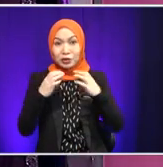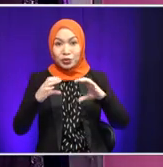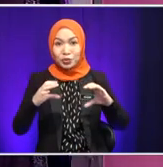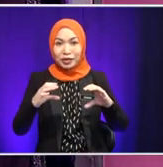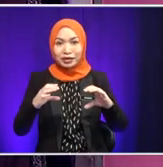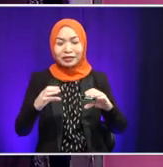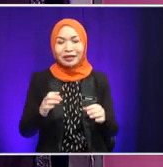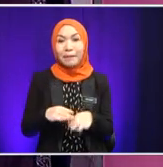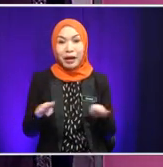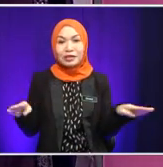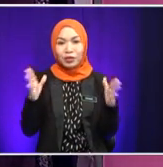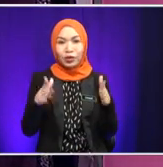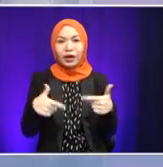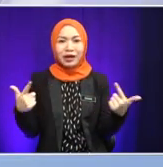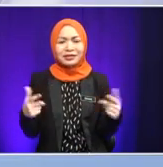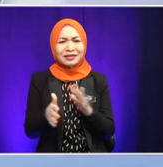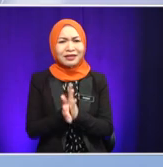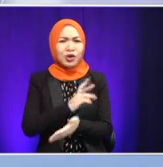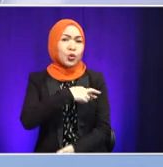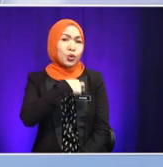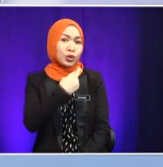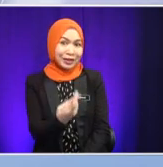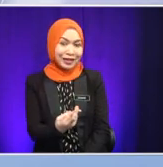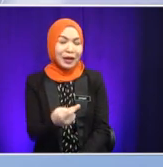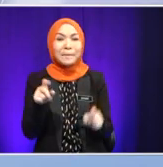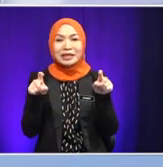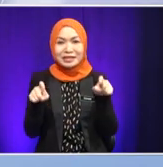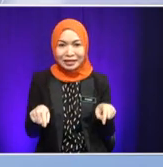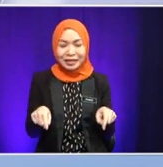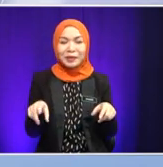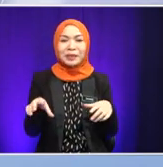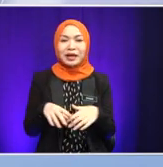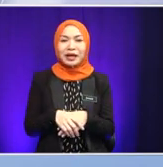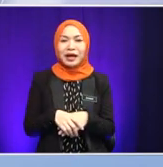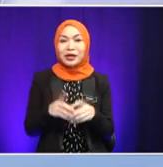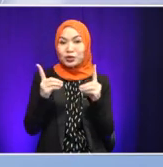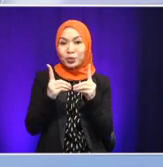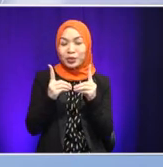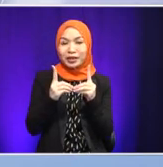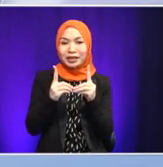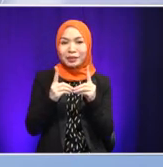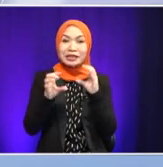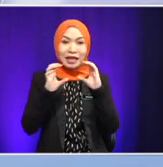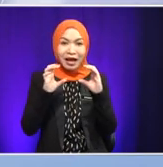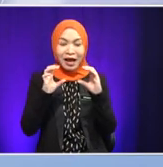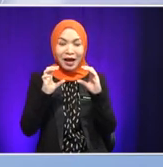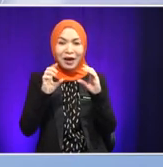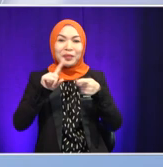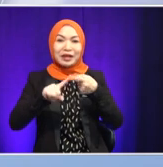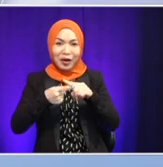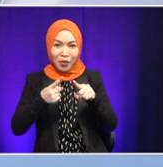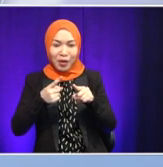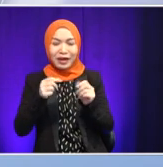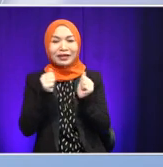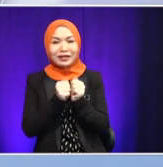kita tengok jawaban Oke berkawan dengan rata-rakan berbagai kaum menyertai activity film yang melibatkan